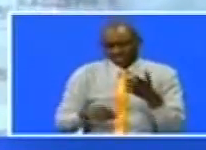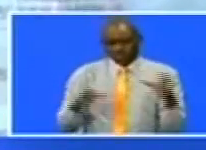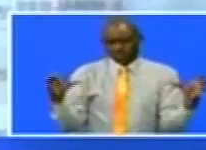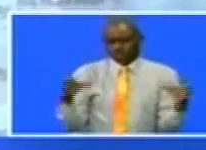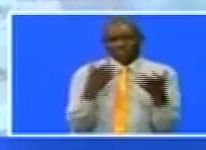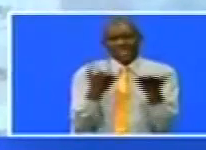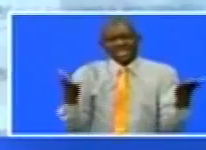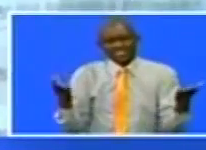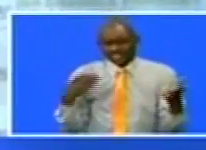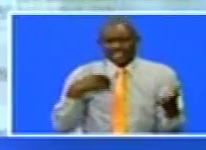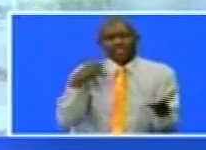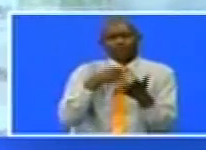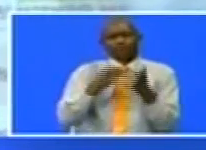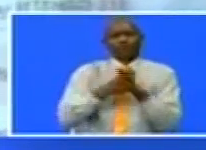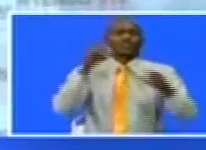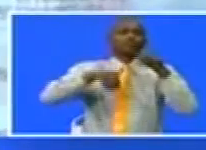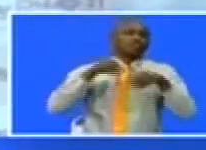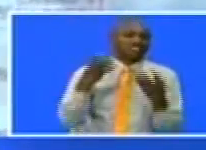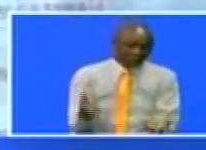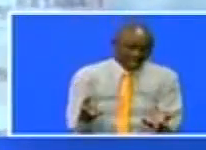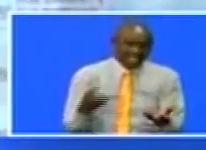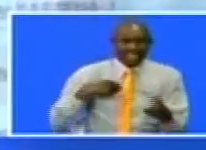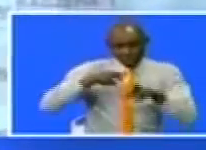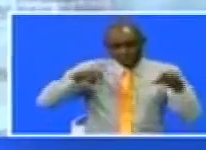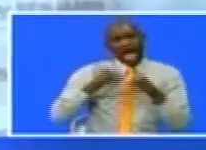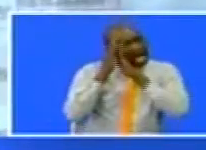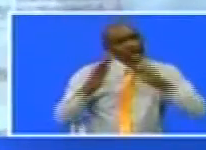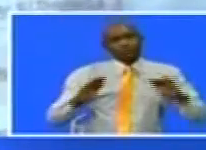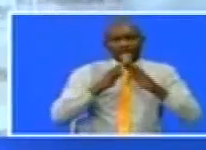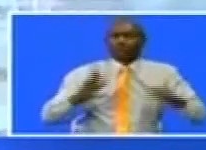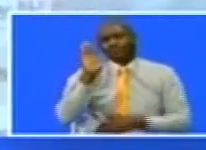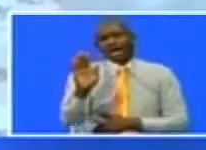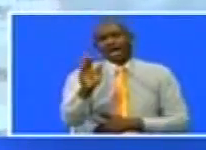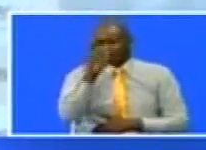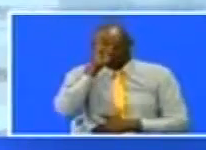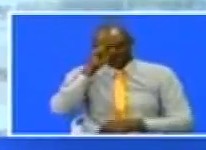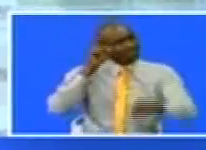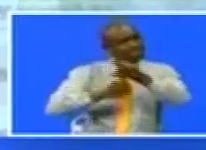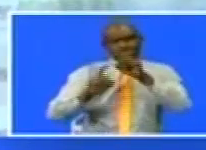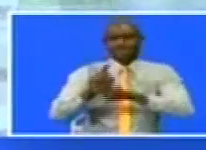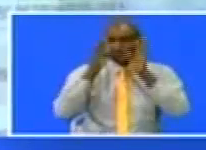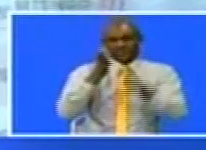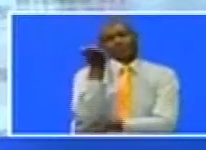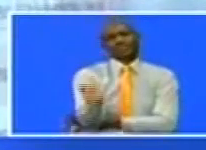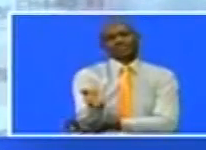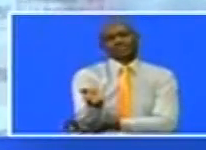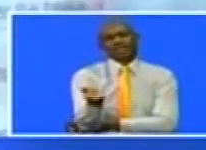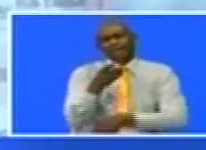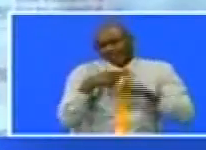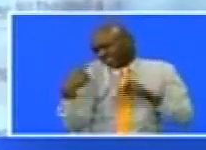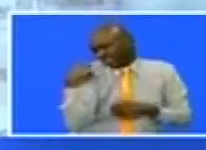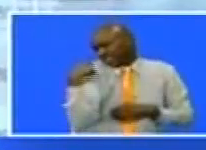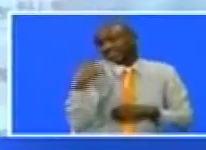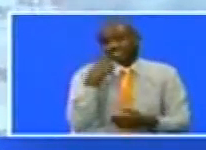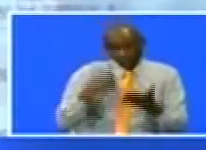vitu vinavyohusika upigaji kura mapema leo katika chumba chake na akashikwa na polisi. Lakini habari za hivi punde ni kwamba